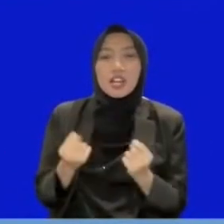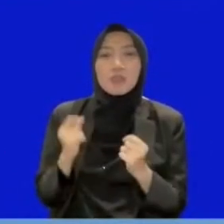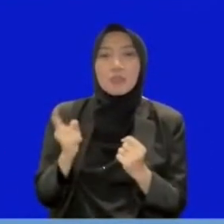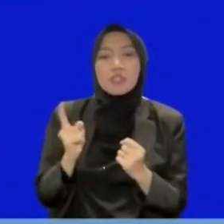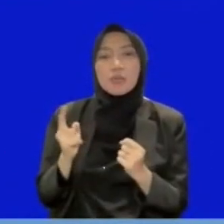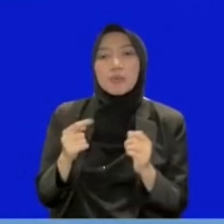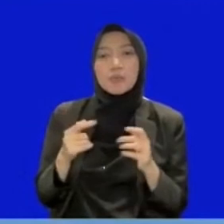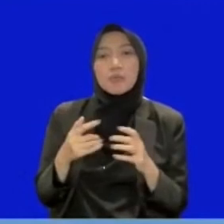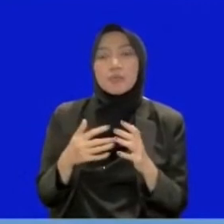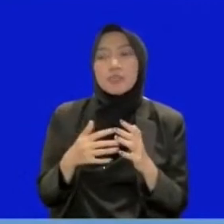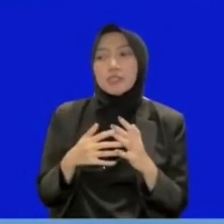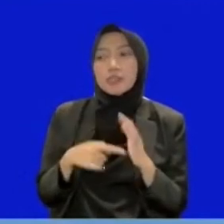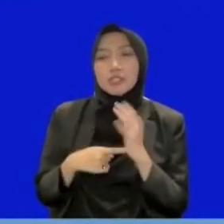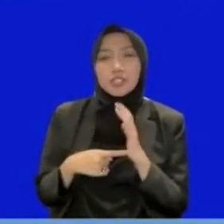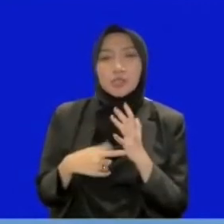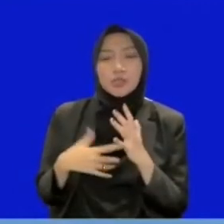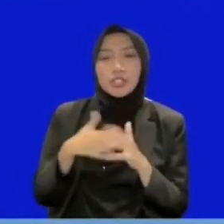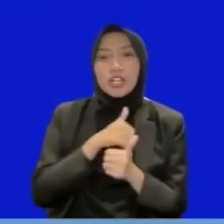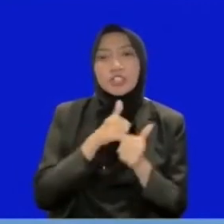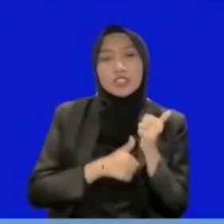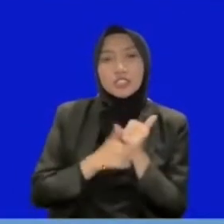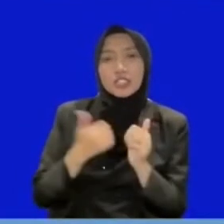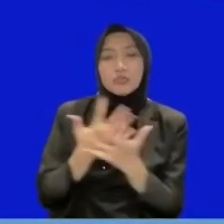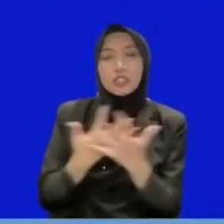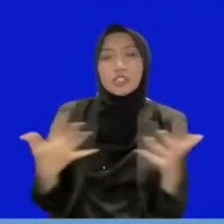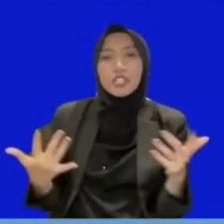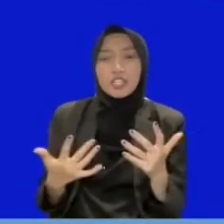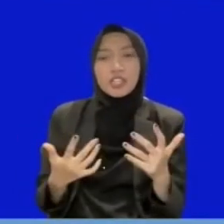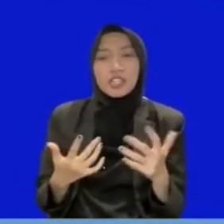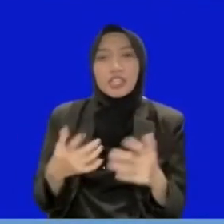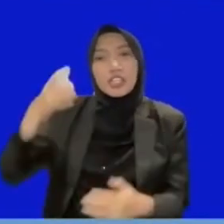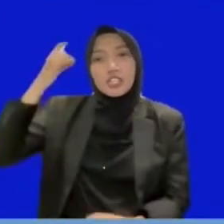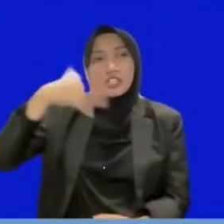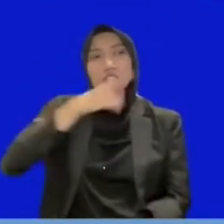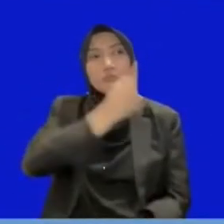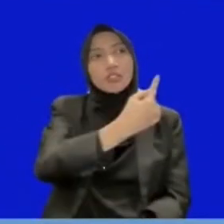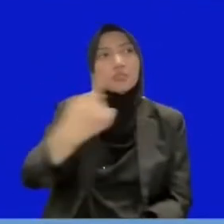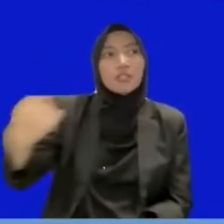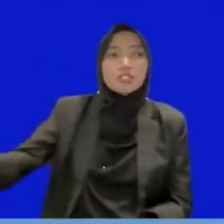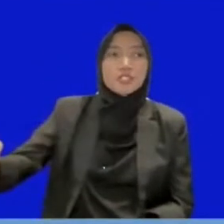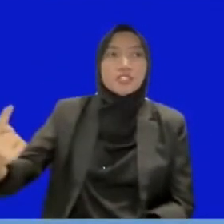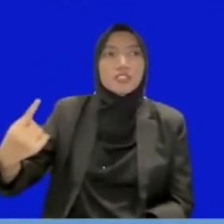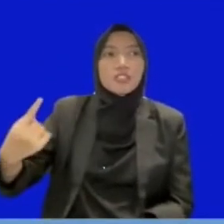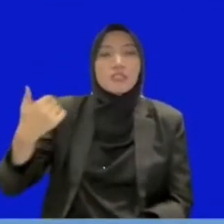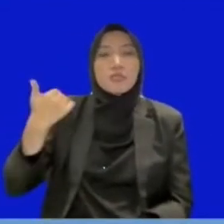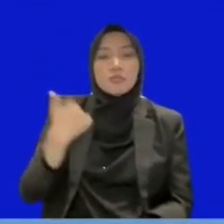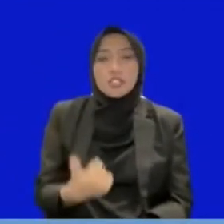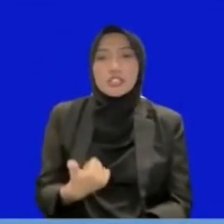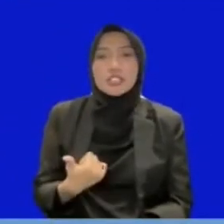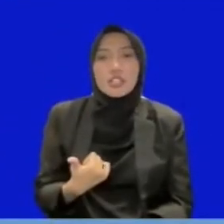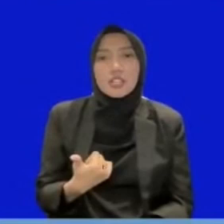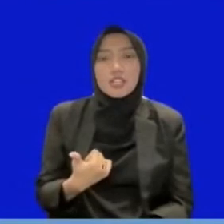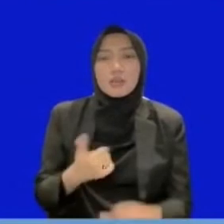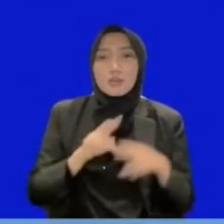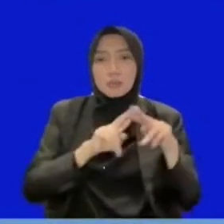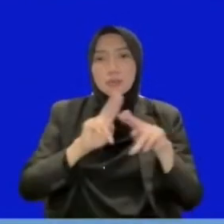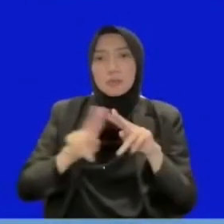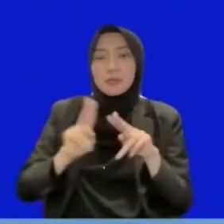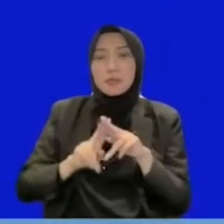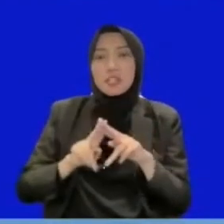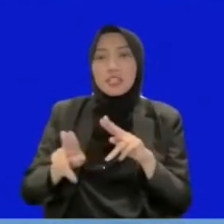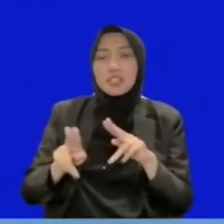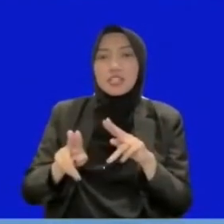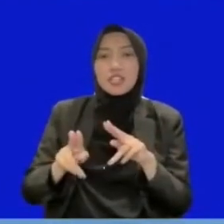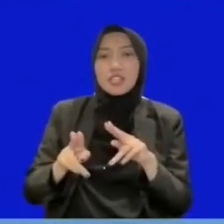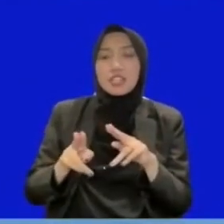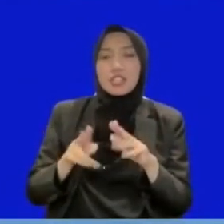menjadi agen gitu ya, agen di masyarakat. Jadi di desa-desa masing-masing ini biar bisa memperbaiki citra yang